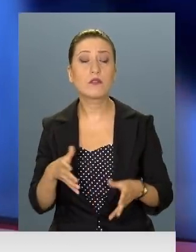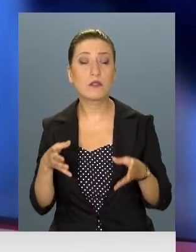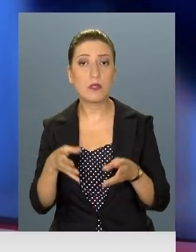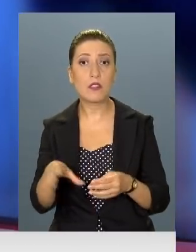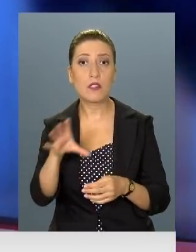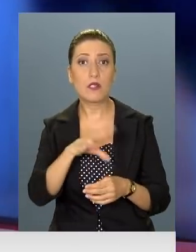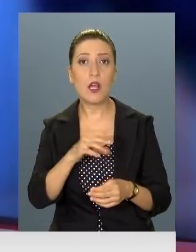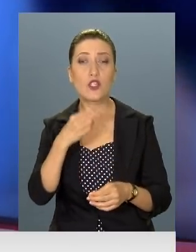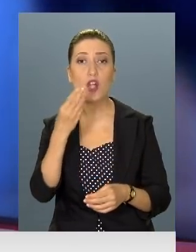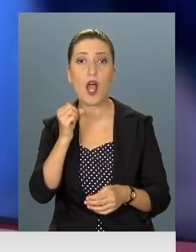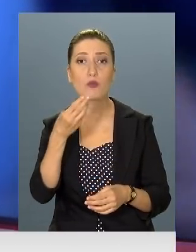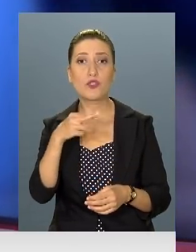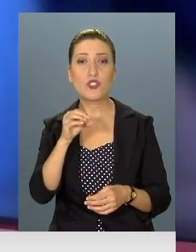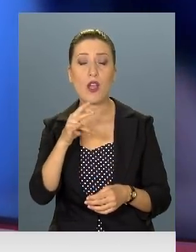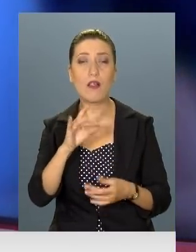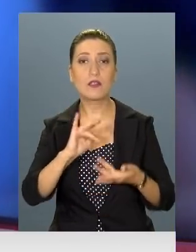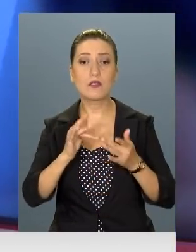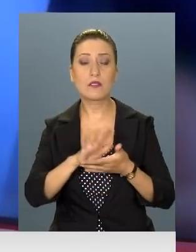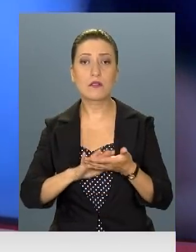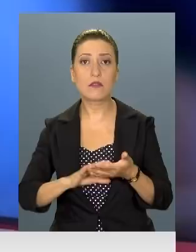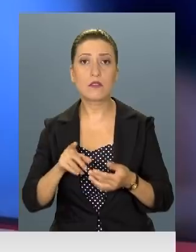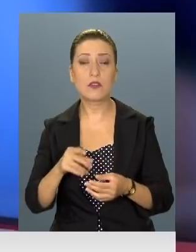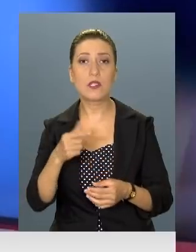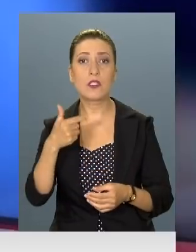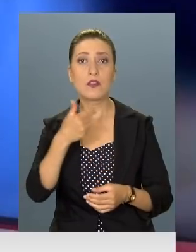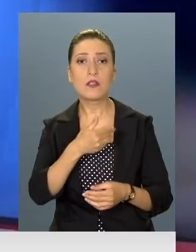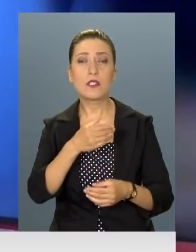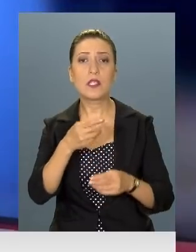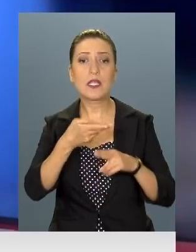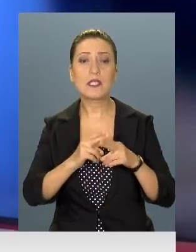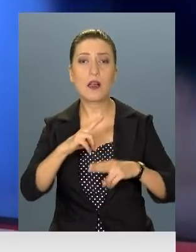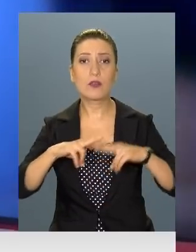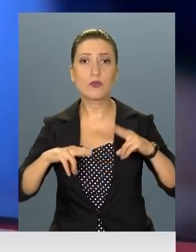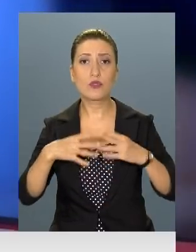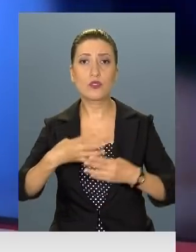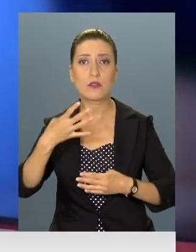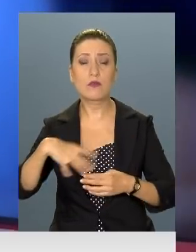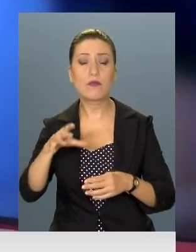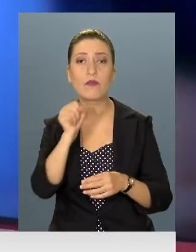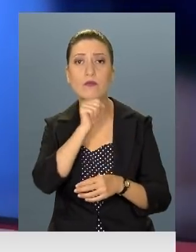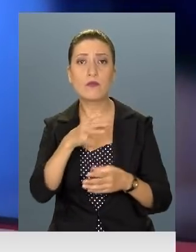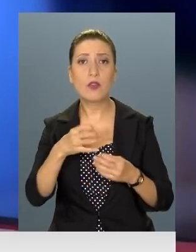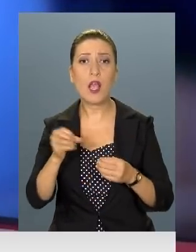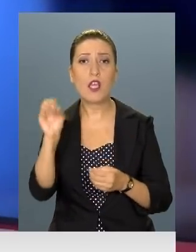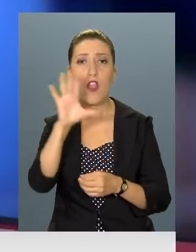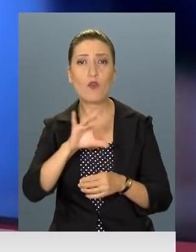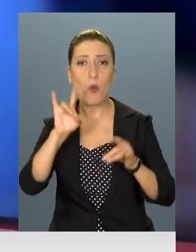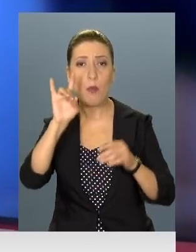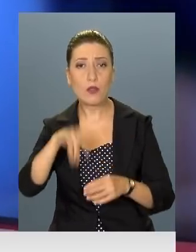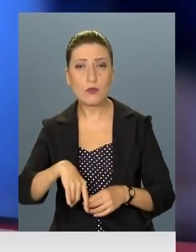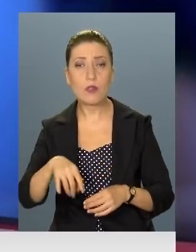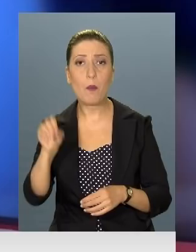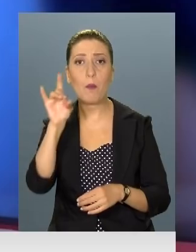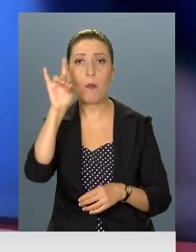աղբյուրը տեղեկացնում է, որ Ազիզյանին պատկանող կիսակառույց շինությունից գողացել են մեծ քանակի եվրոարտադրության պատուհաններ,